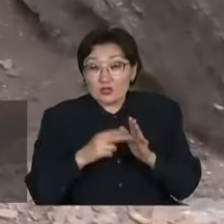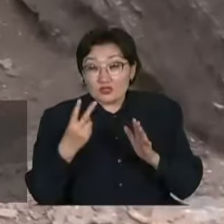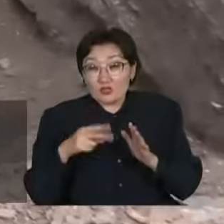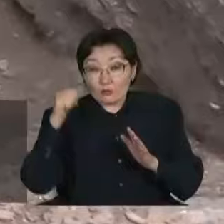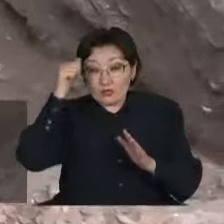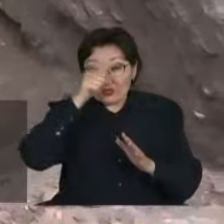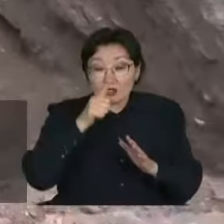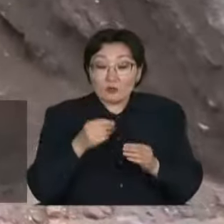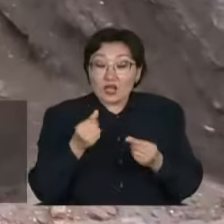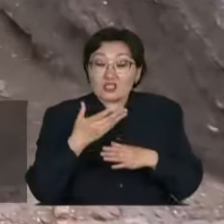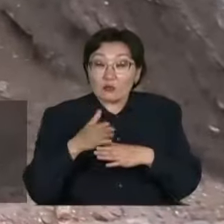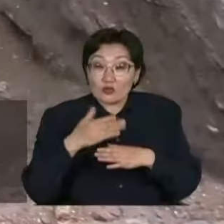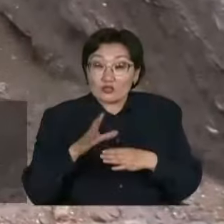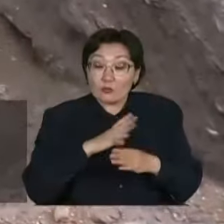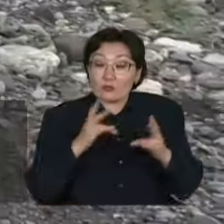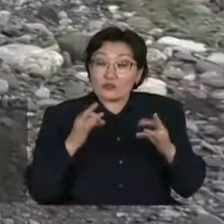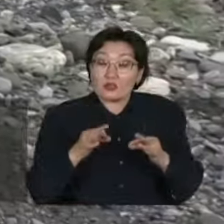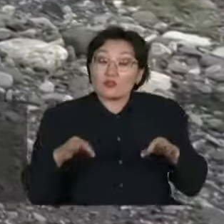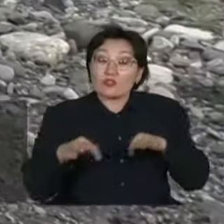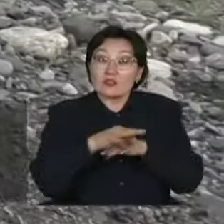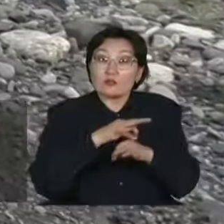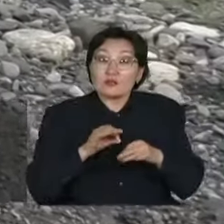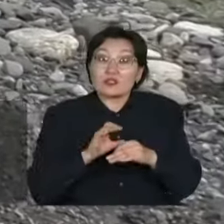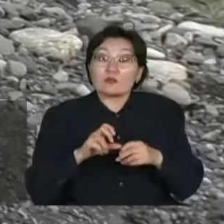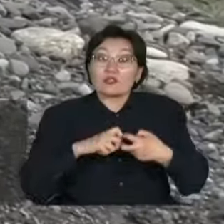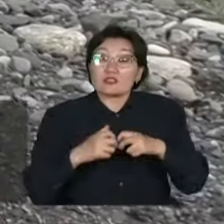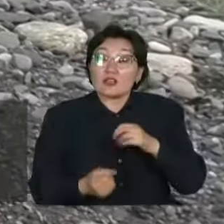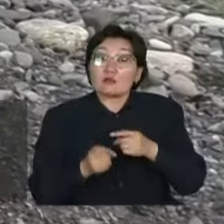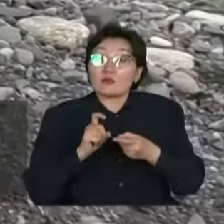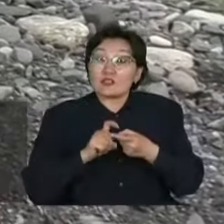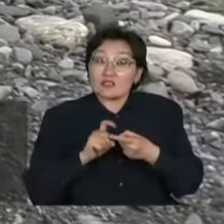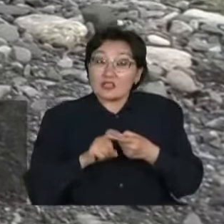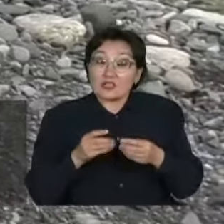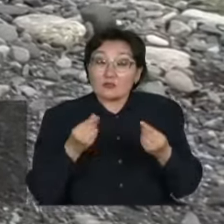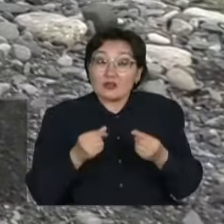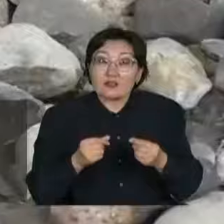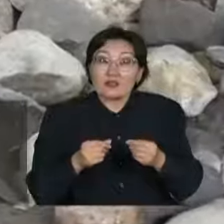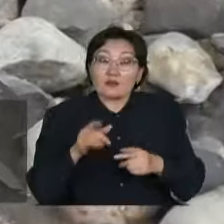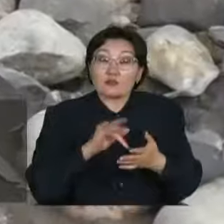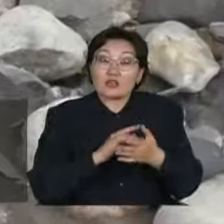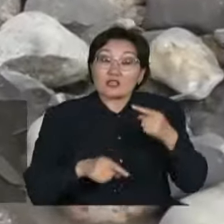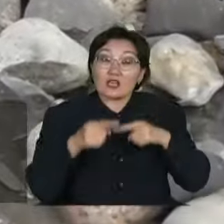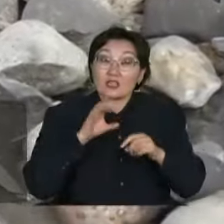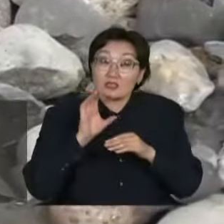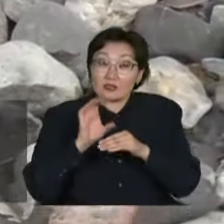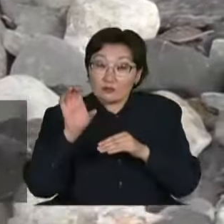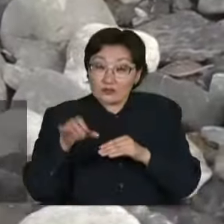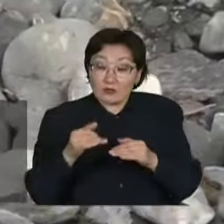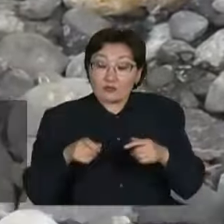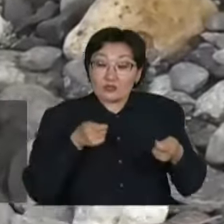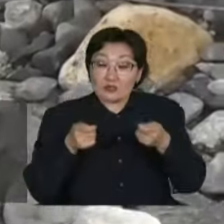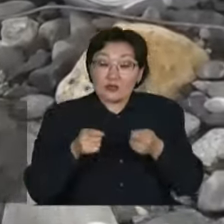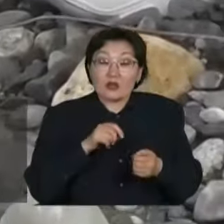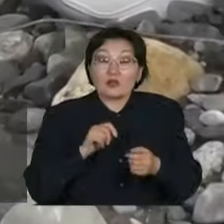2018-2020 жылдары ақша бөлінген. Алайда жобалаушы жіберген олқылықтарға байланысты қаражат қазынаға қайтарылыпты. Қазіргі басшылықта